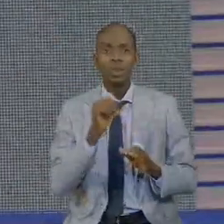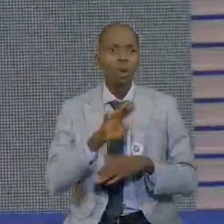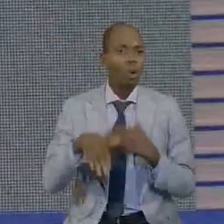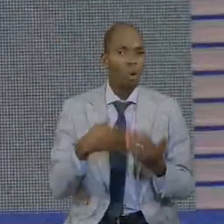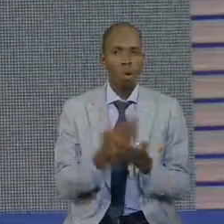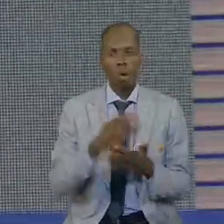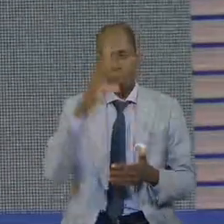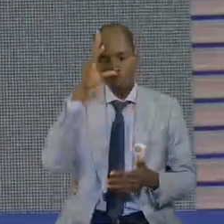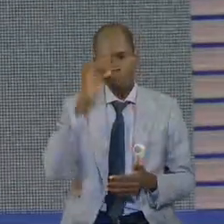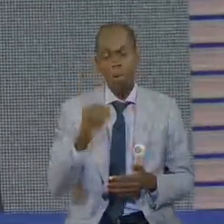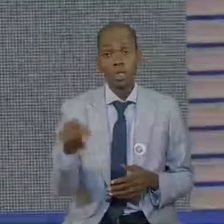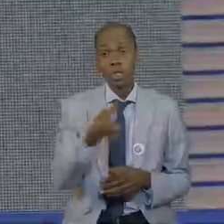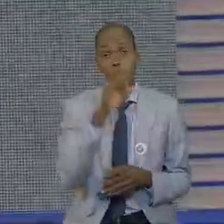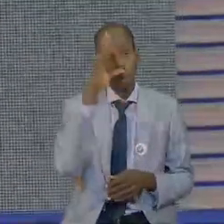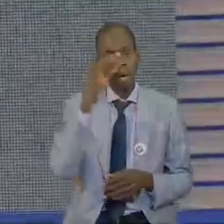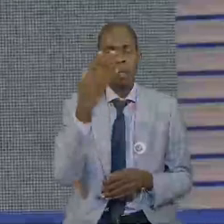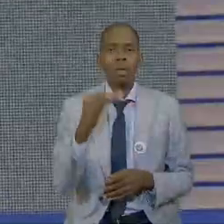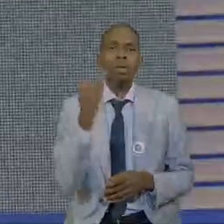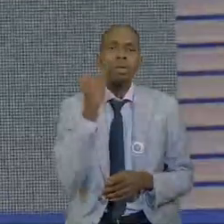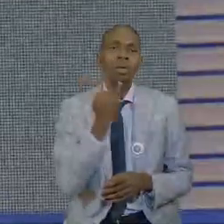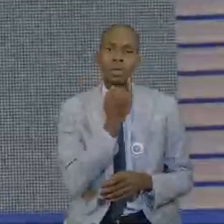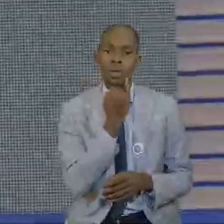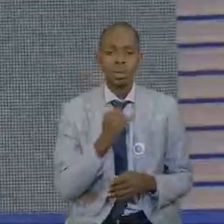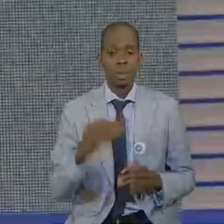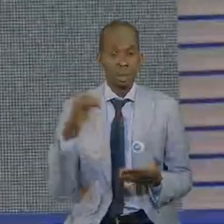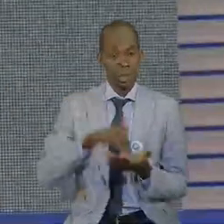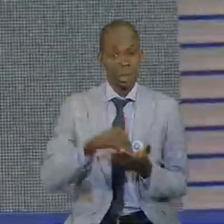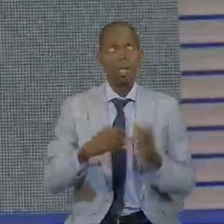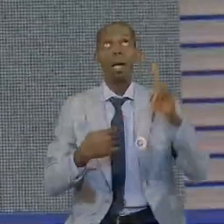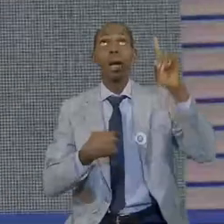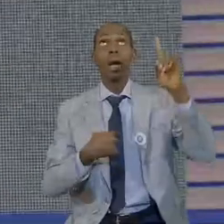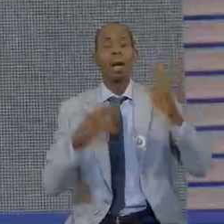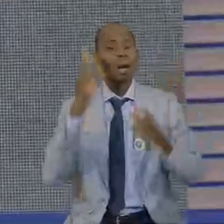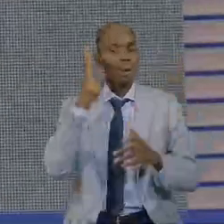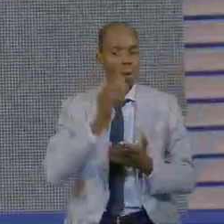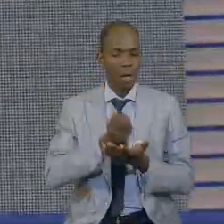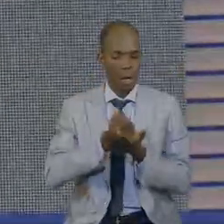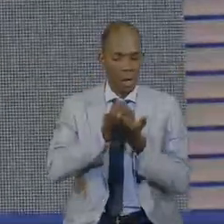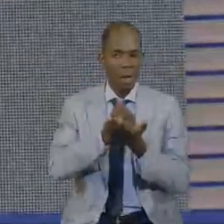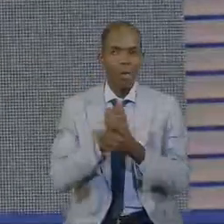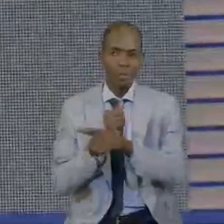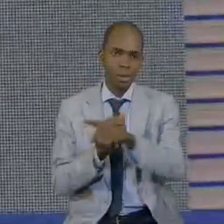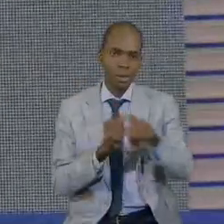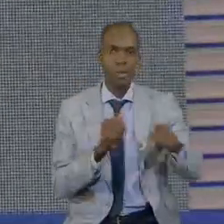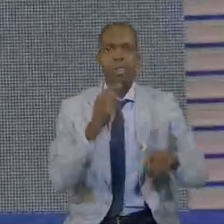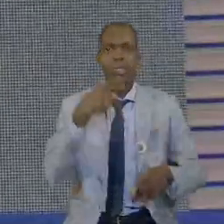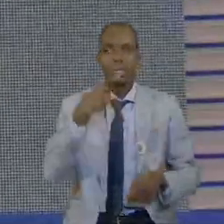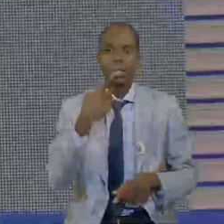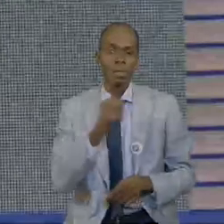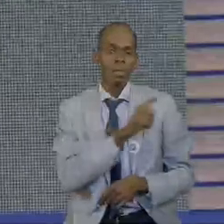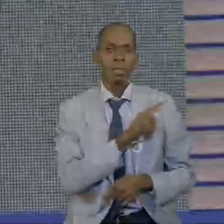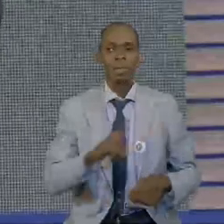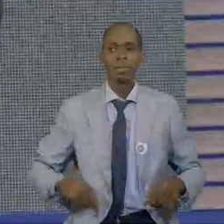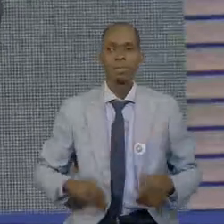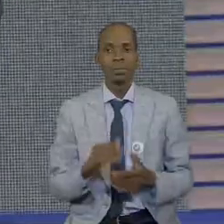vous, les hommes d'Israël, ne craignez rien. I will help thee. Je viens ton secours, says the Lord, dit